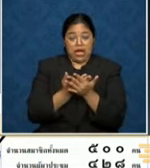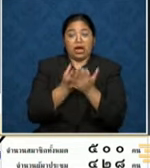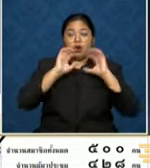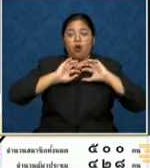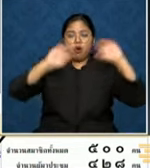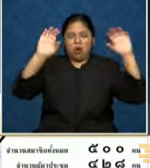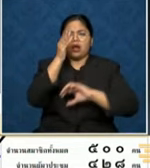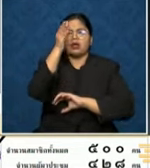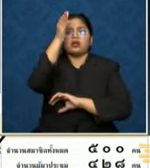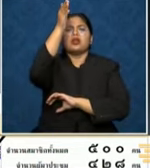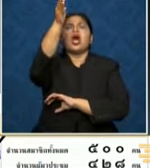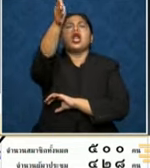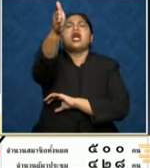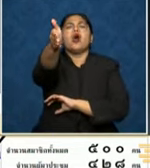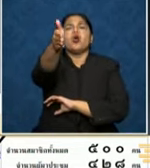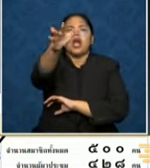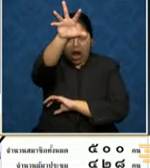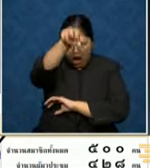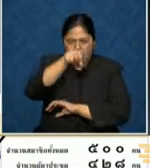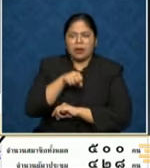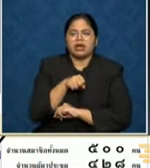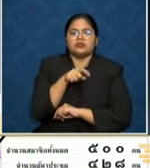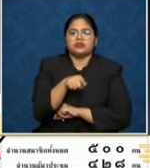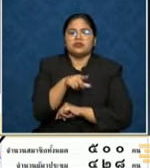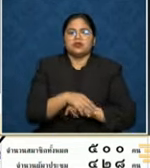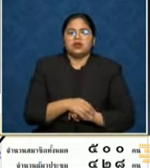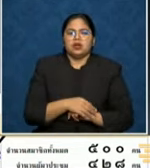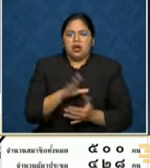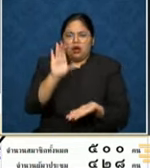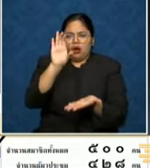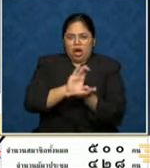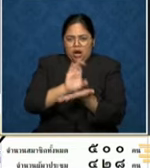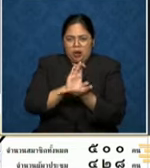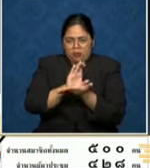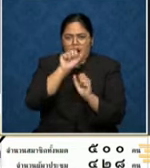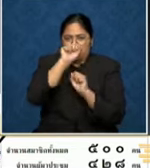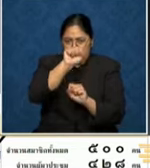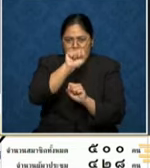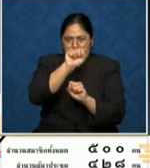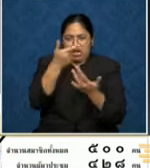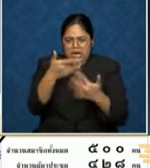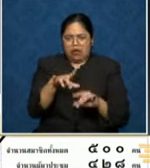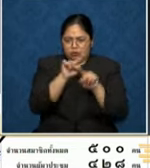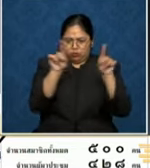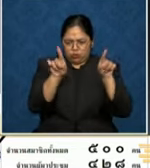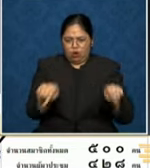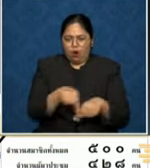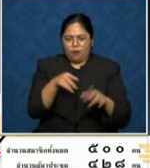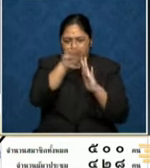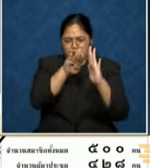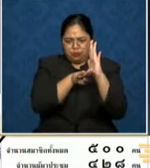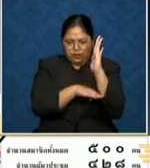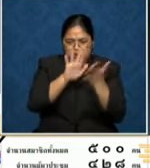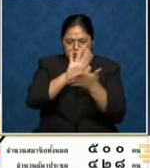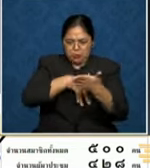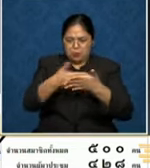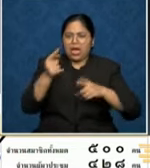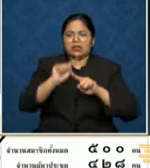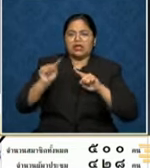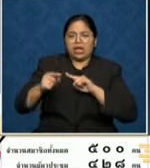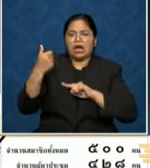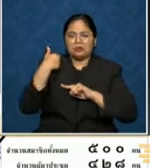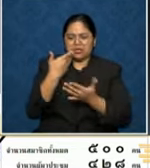าคตข้างหน้าครับท่านประธานครับที่กำหนดการใช้จ่ายเงินไว้ชัดเจนแล้วและหน่วยงานนั้นกำหนดกฎหมาย